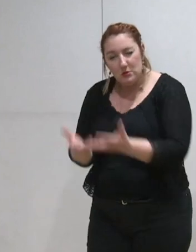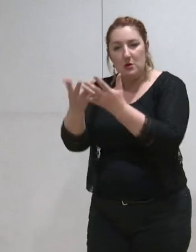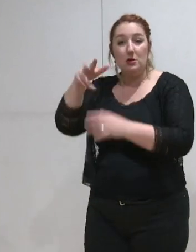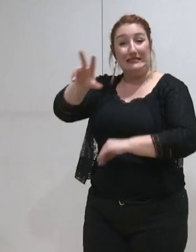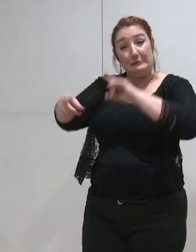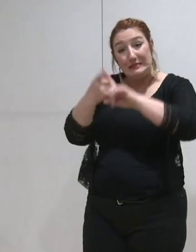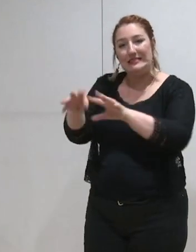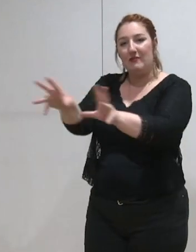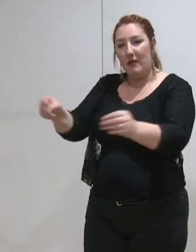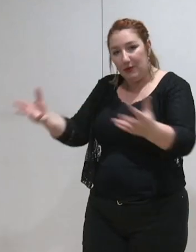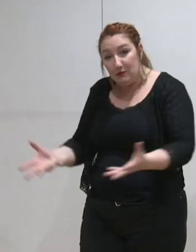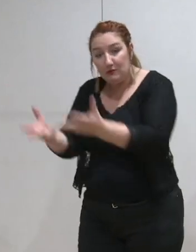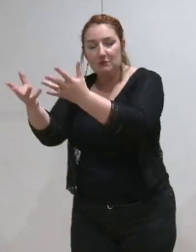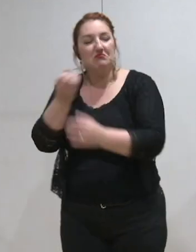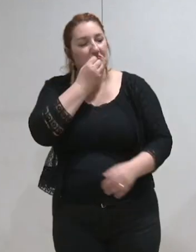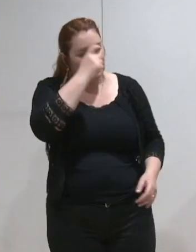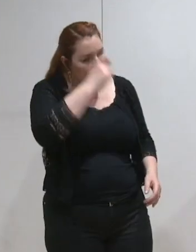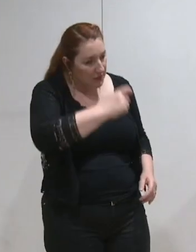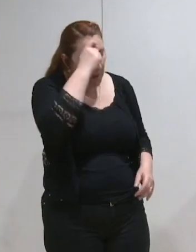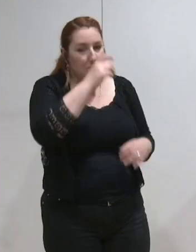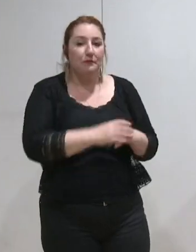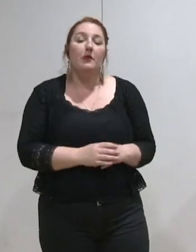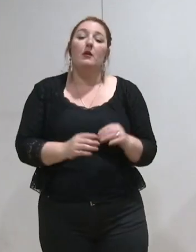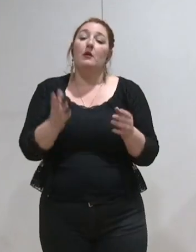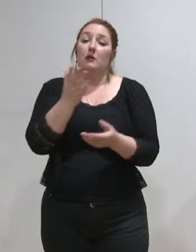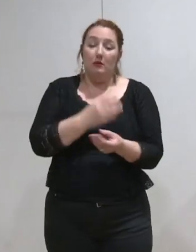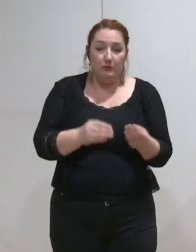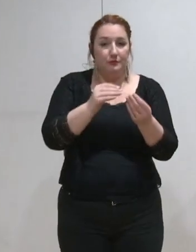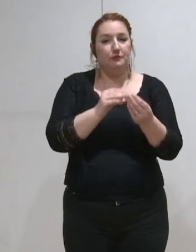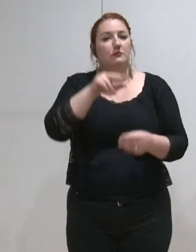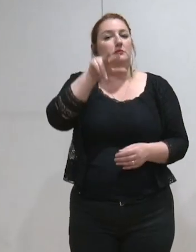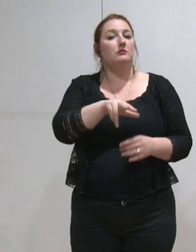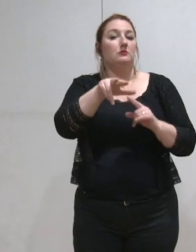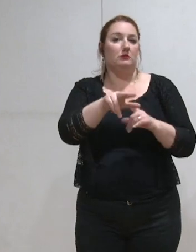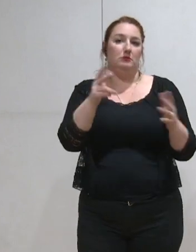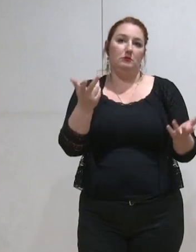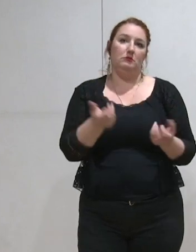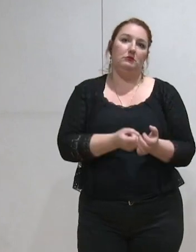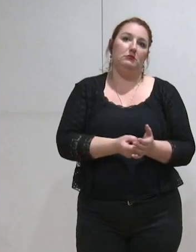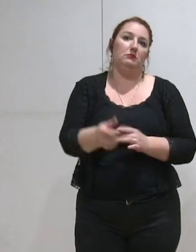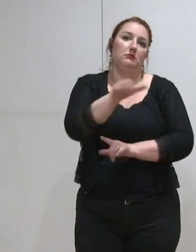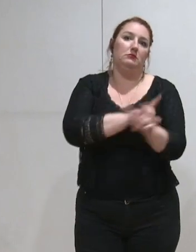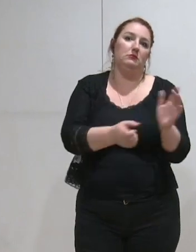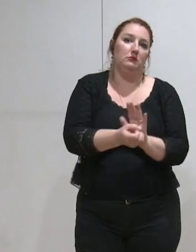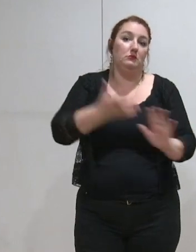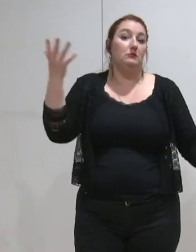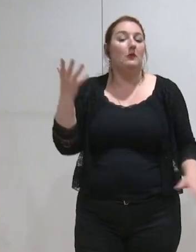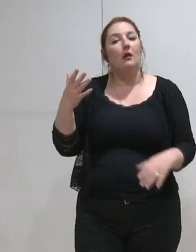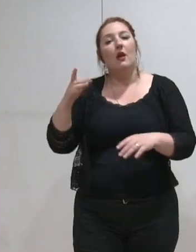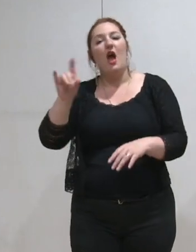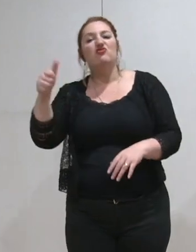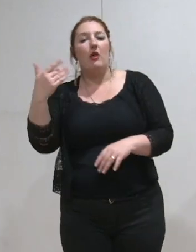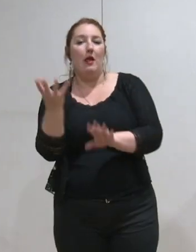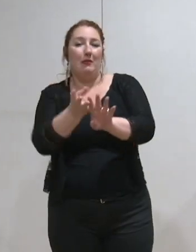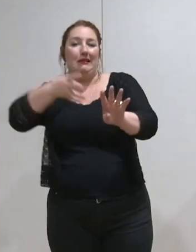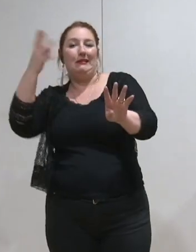autre élément c'est que le coût du logement àrenoble reste cher et que la demande de logement social n'a pas diminué ces dernières années et ces